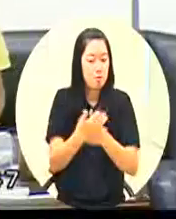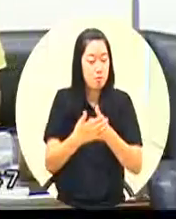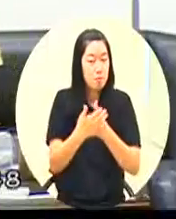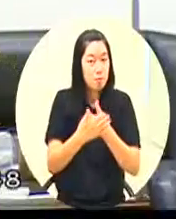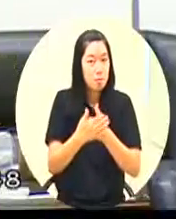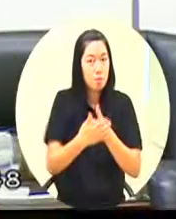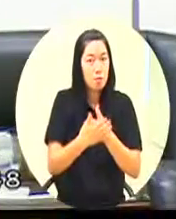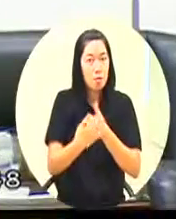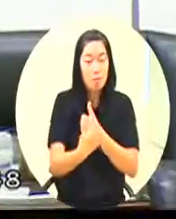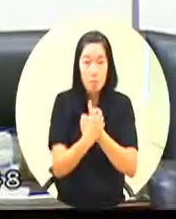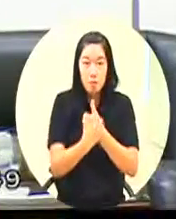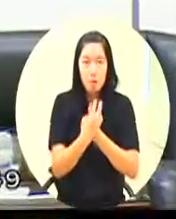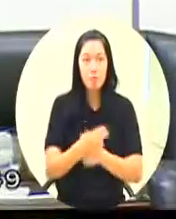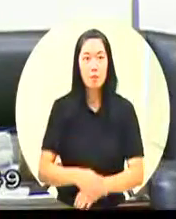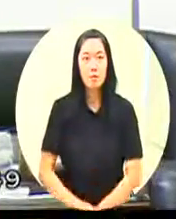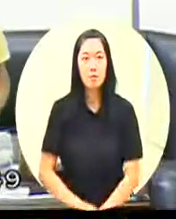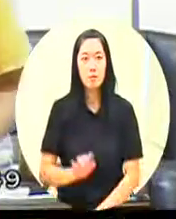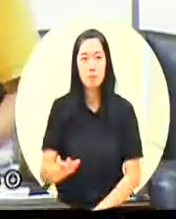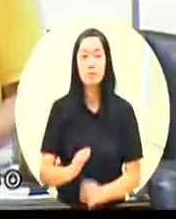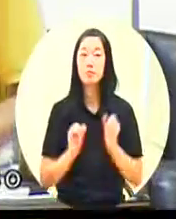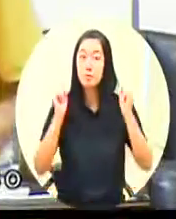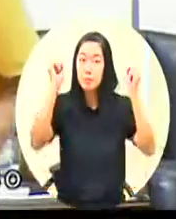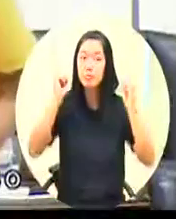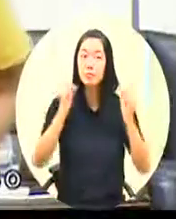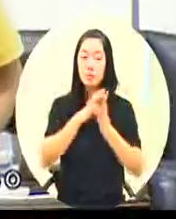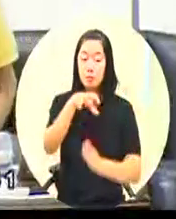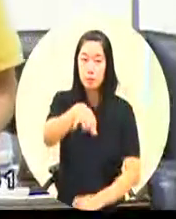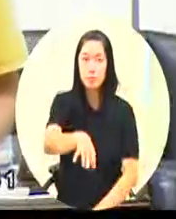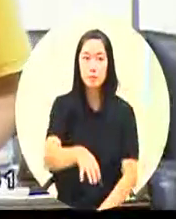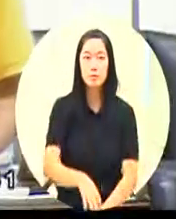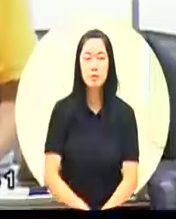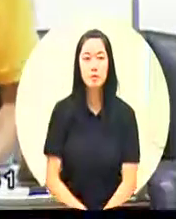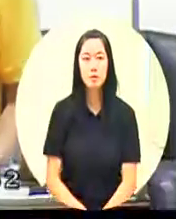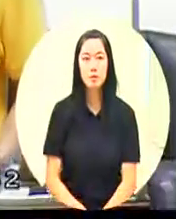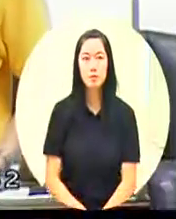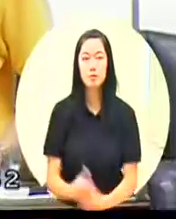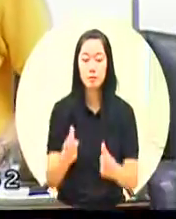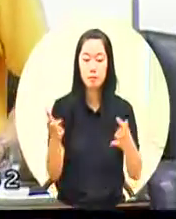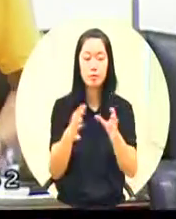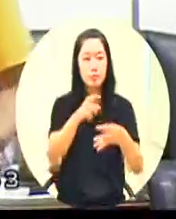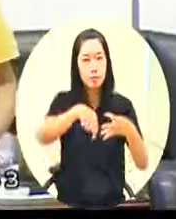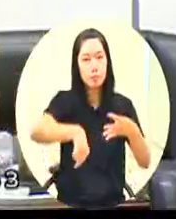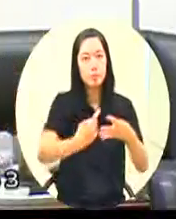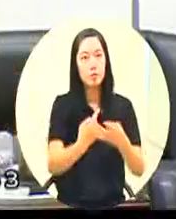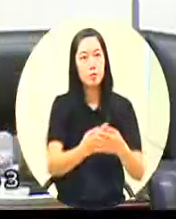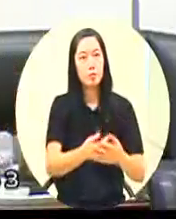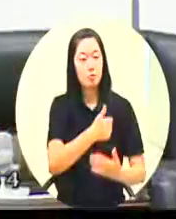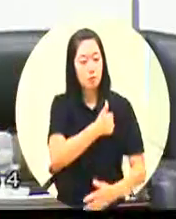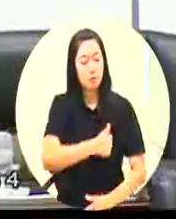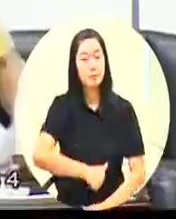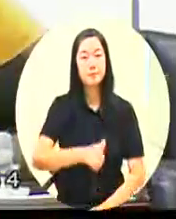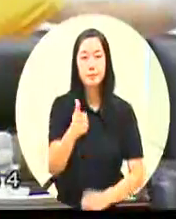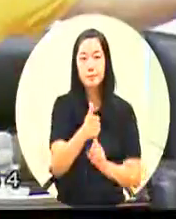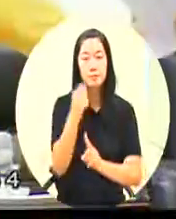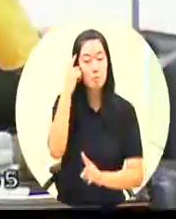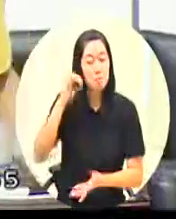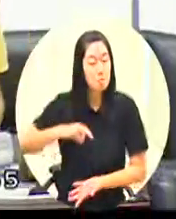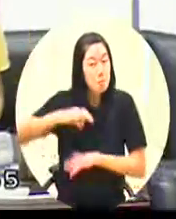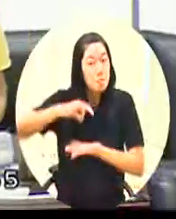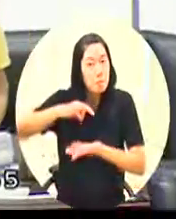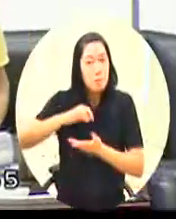体育局，我们的现在虽然没有叫做体育局，叫体育处啊，我们有同事叫沈林章议员一直在建议体育